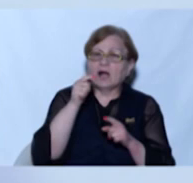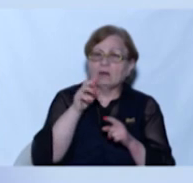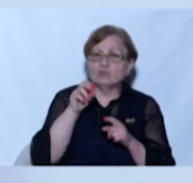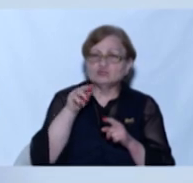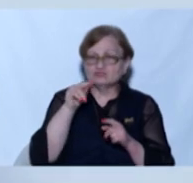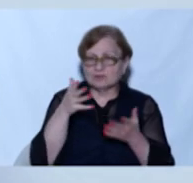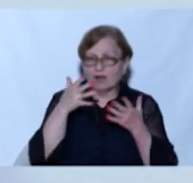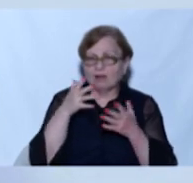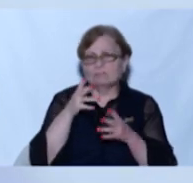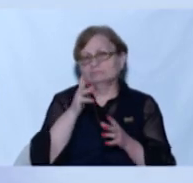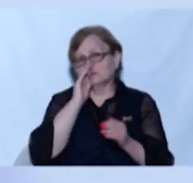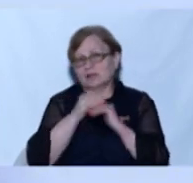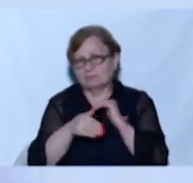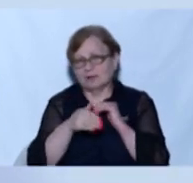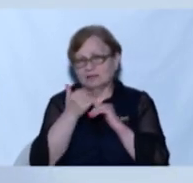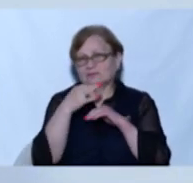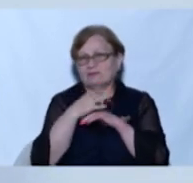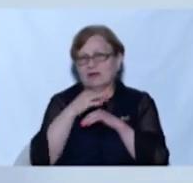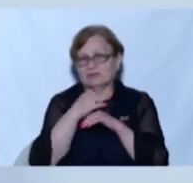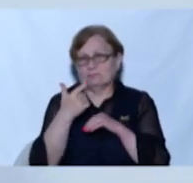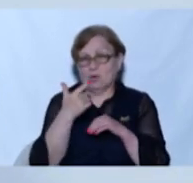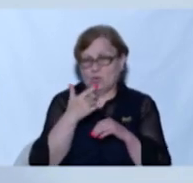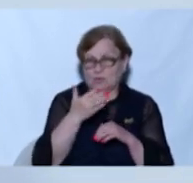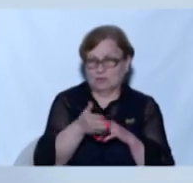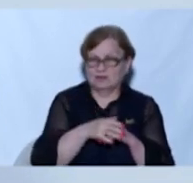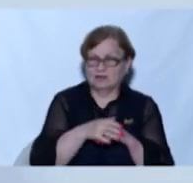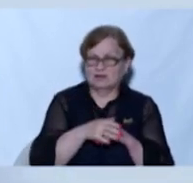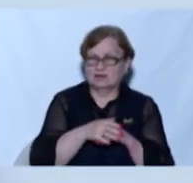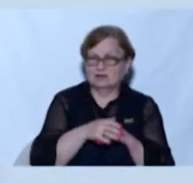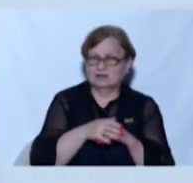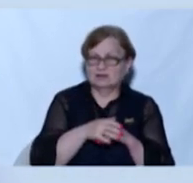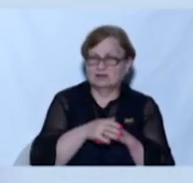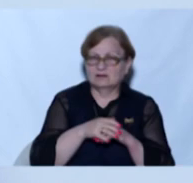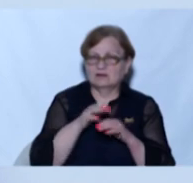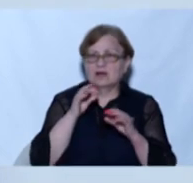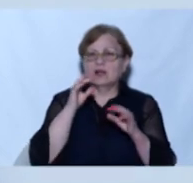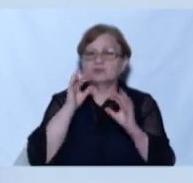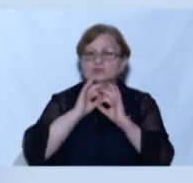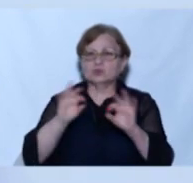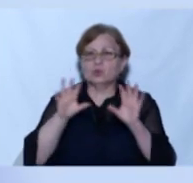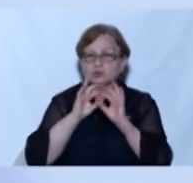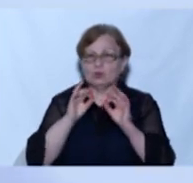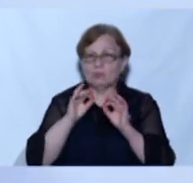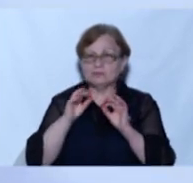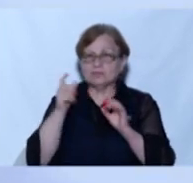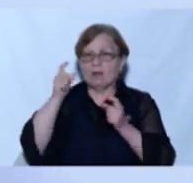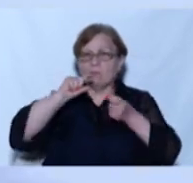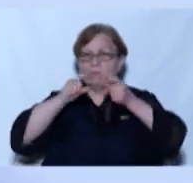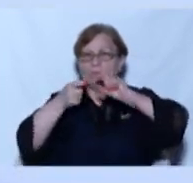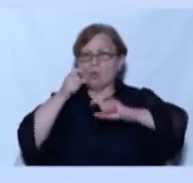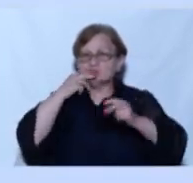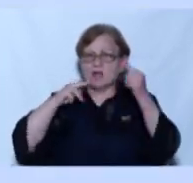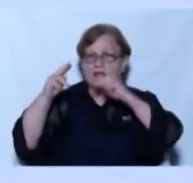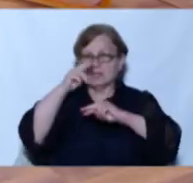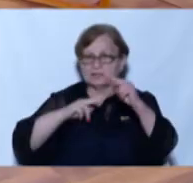მორჩა, საკმარისია. აქ ყველაფერია უკვე ნათქვამი. თხრობის მოზაიკურობა. თვითონ შელოცვა რადიოთი.